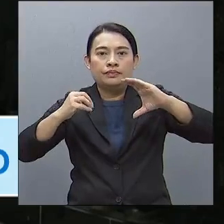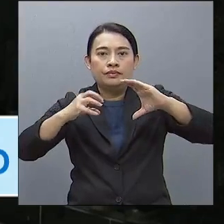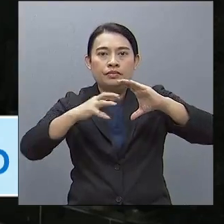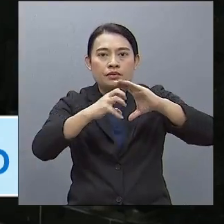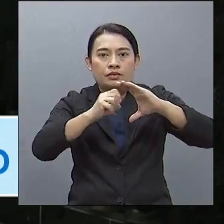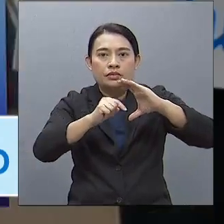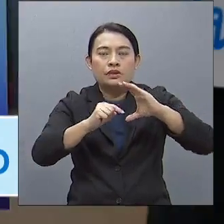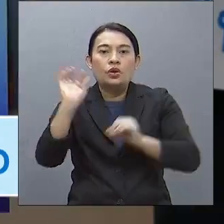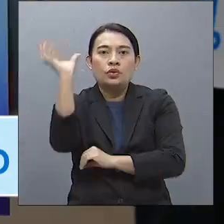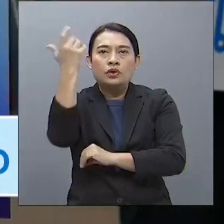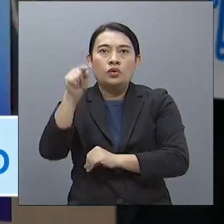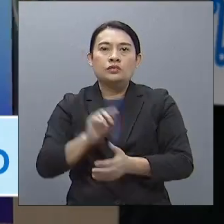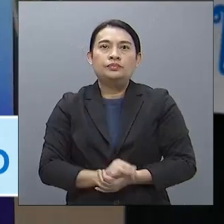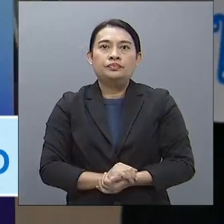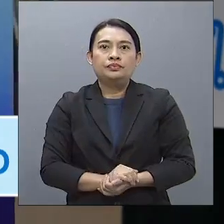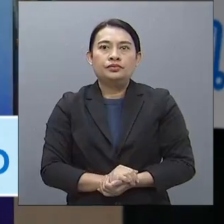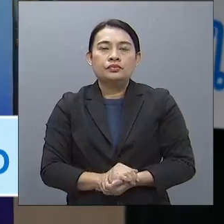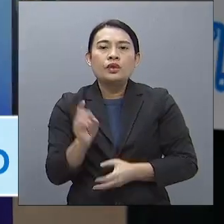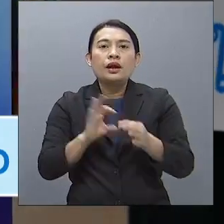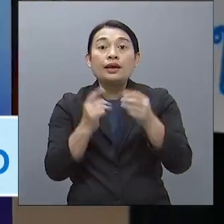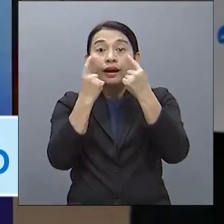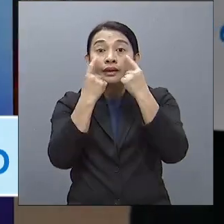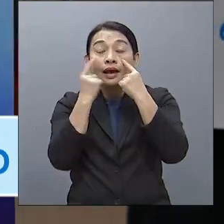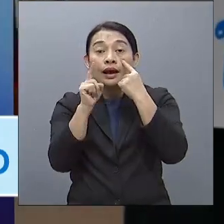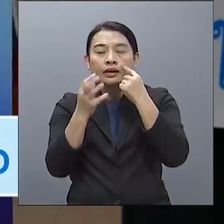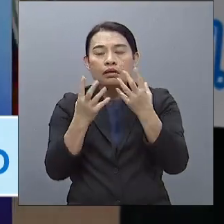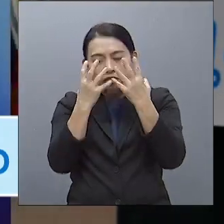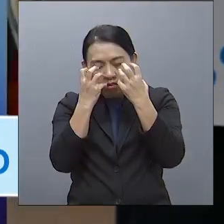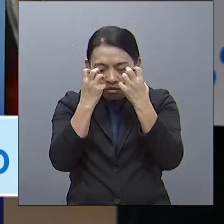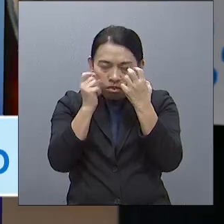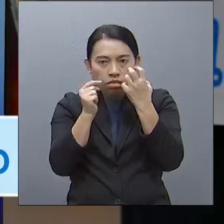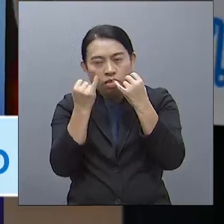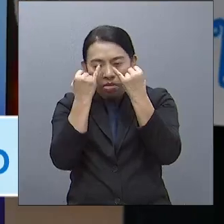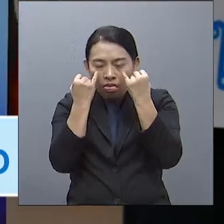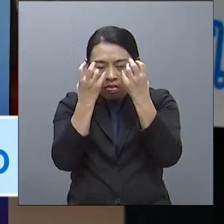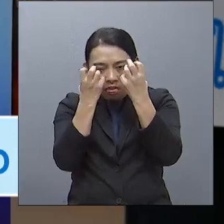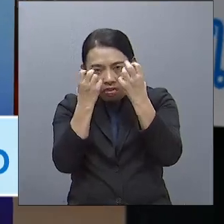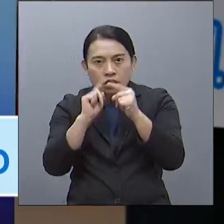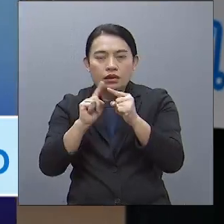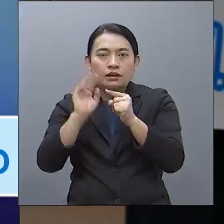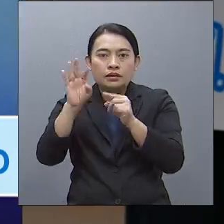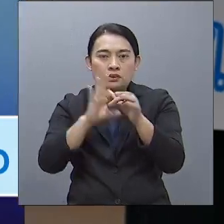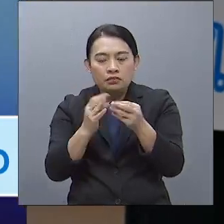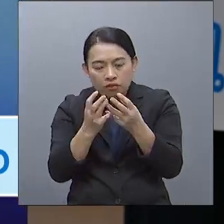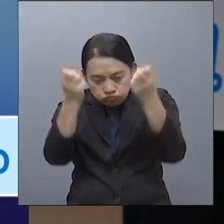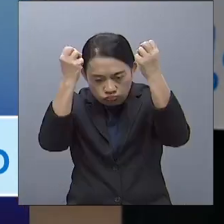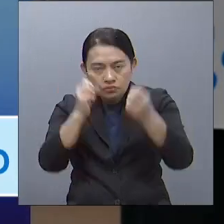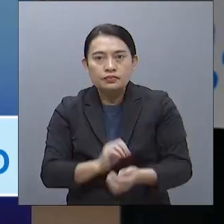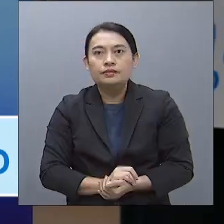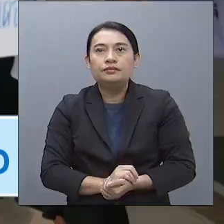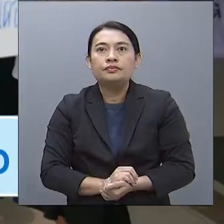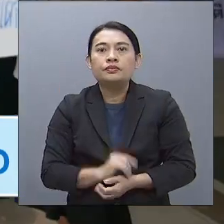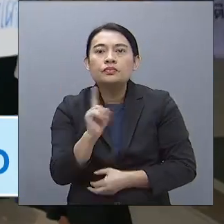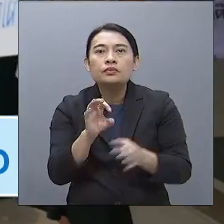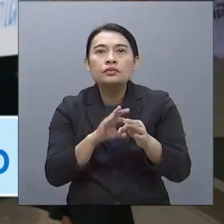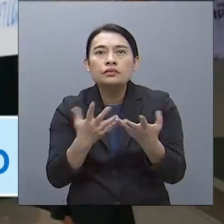ข้อมูลทางวิทยาศาสตร์ต้อหินเป็นโรคดวงตาชนิดหนึ่งเกิดจากความเสื่อมของเส้นประสาทตาหรือประสาทตาถูกทำลายค่ะปัจจัยหลักมาจากการ